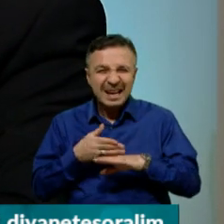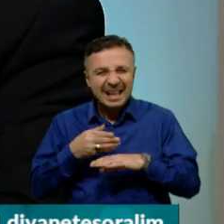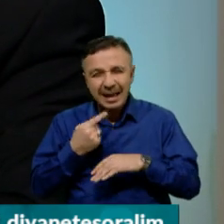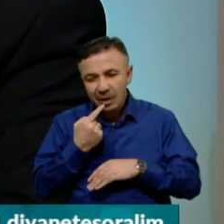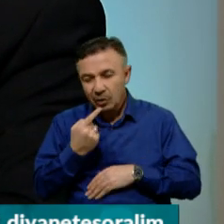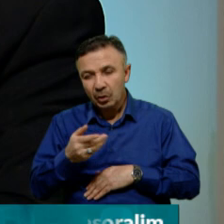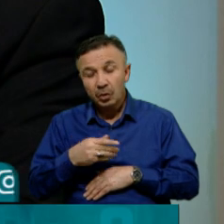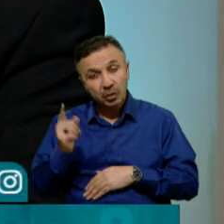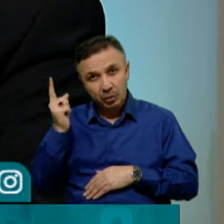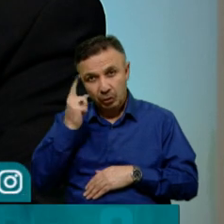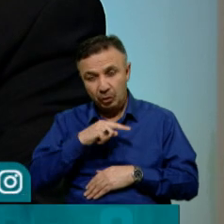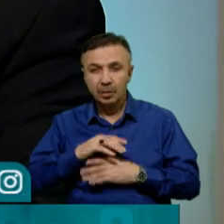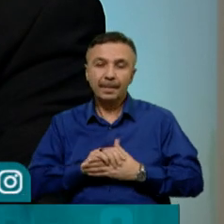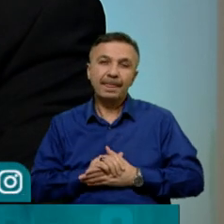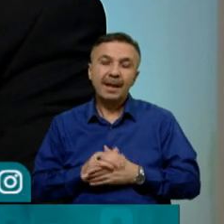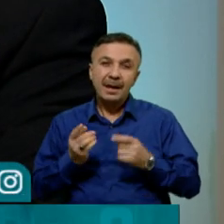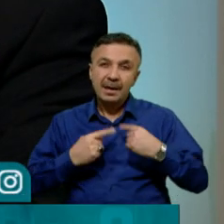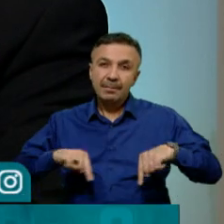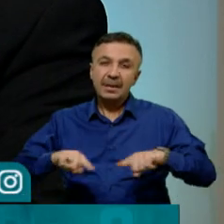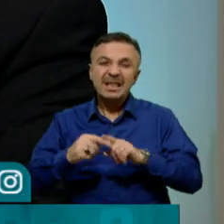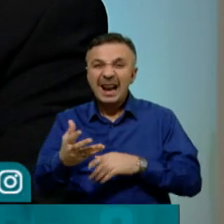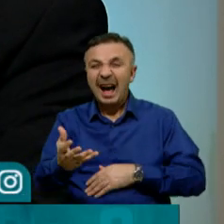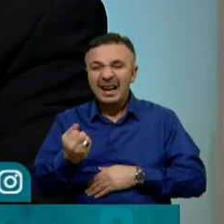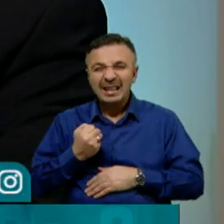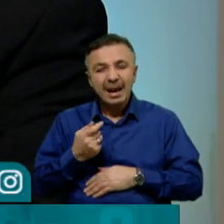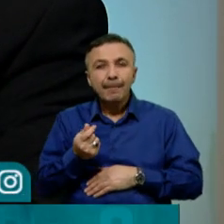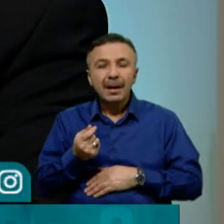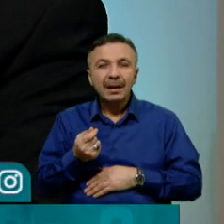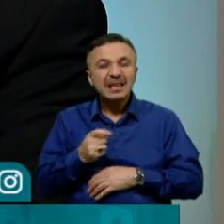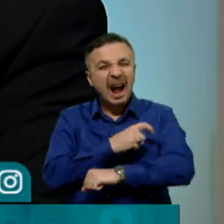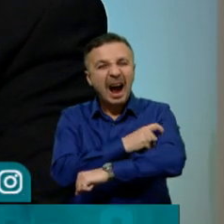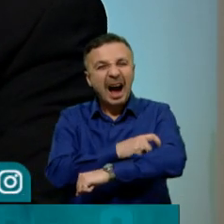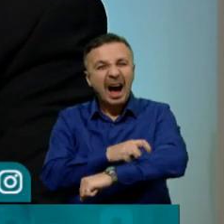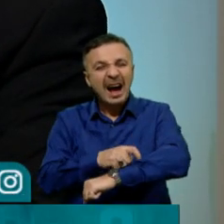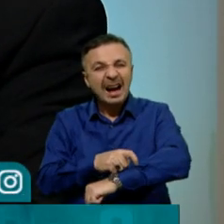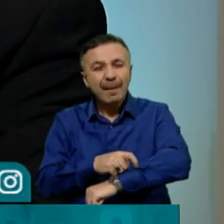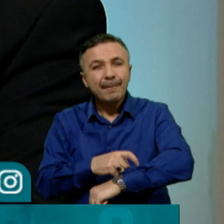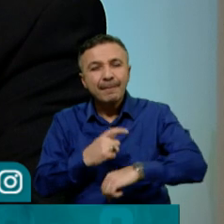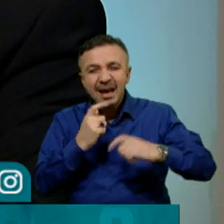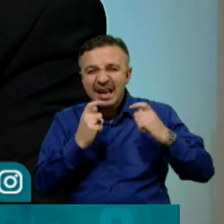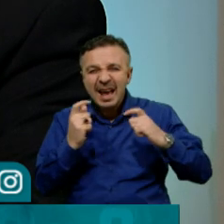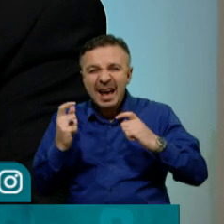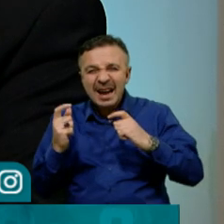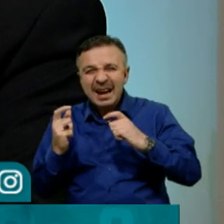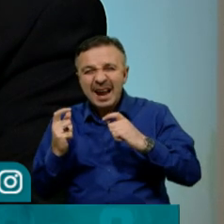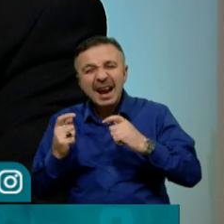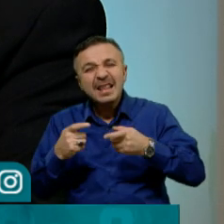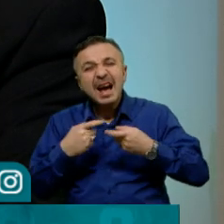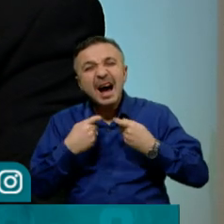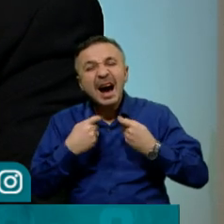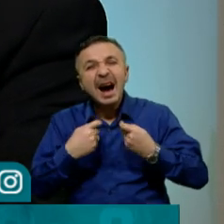söylüyoruz çünkü bizden alınan paraların da haram yerlerde nemalandırılması